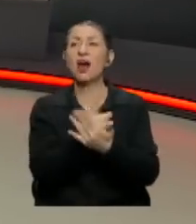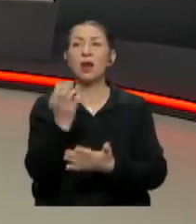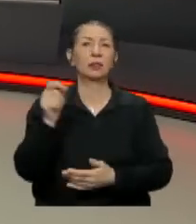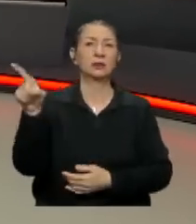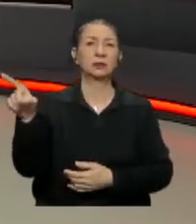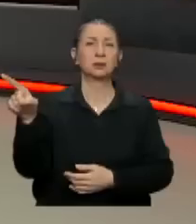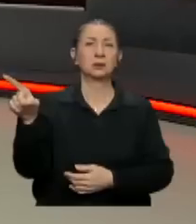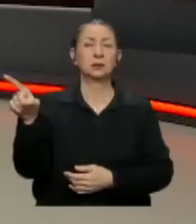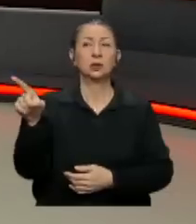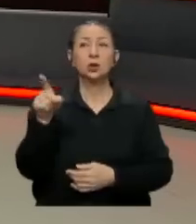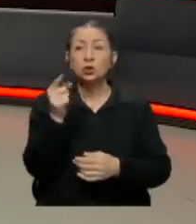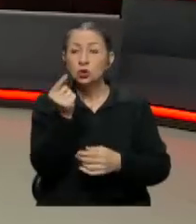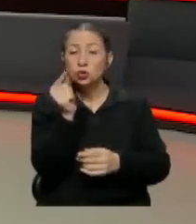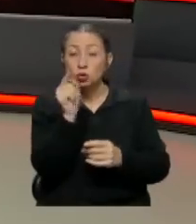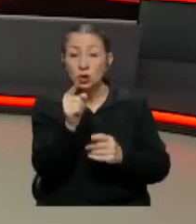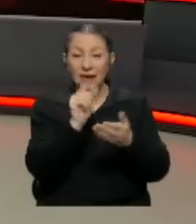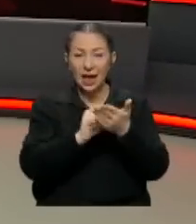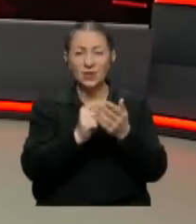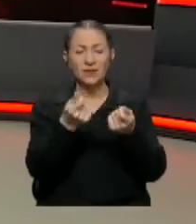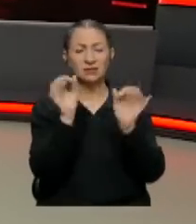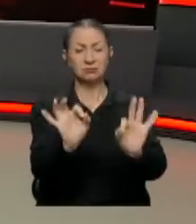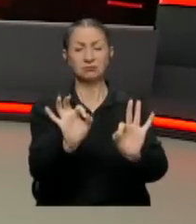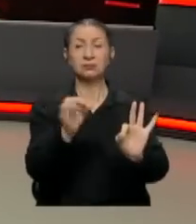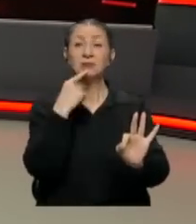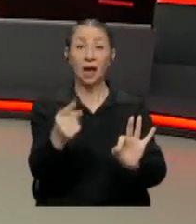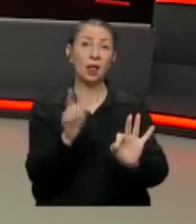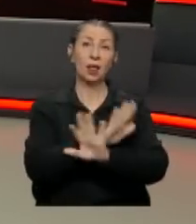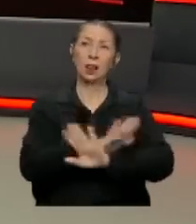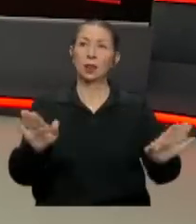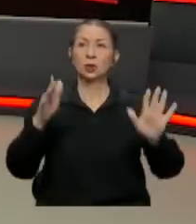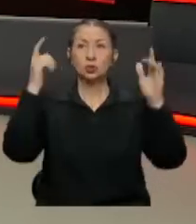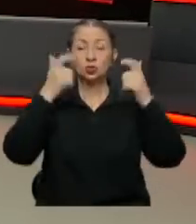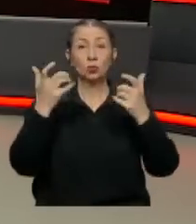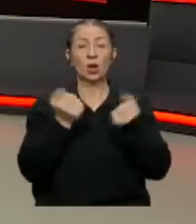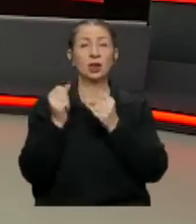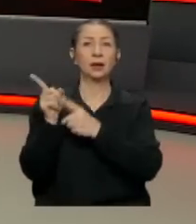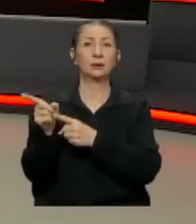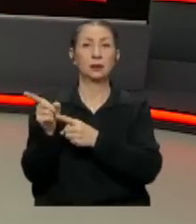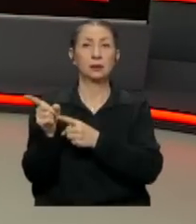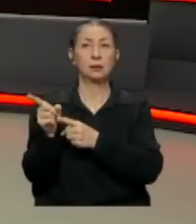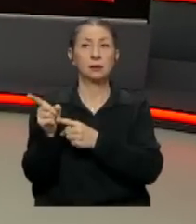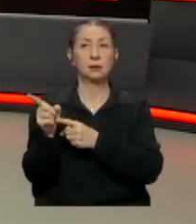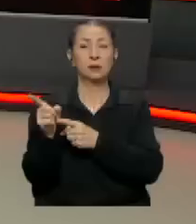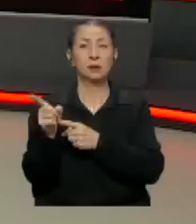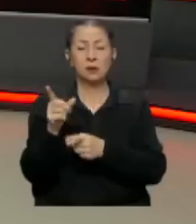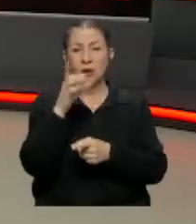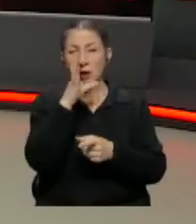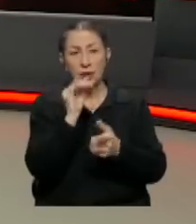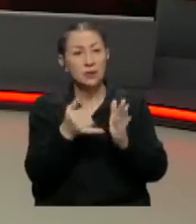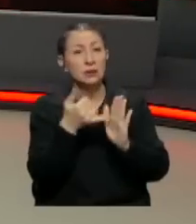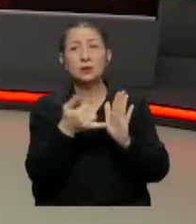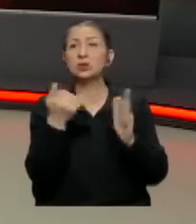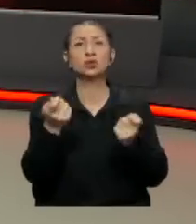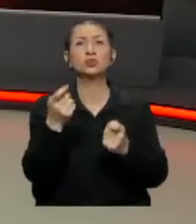alırlar şu kadar kalemde fiyatlar sabitlenmiştir derler sorumluluğu alırlar şimdi ikna